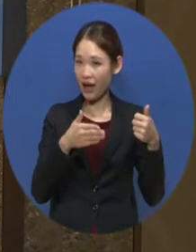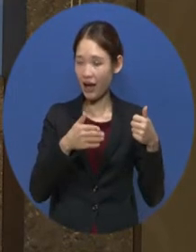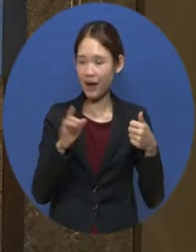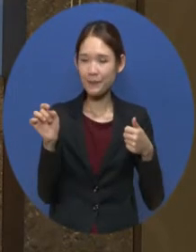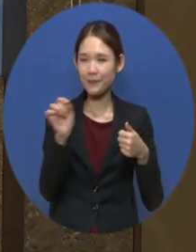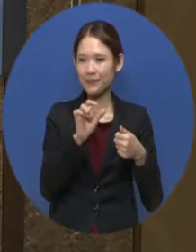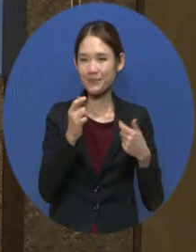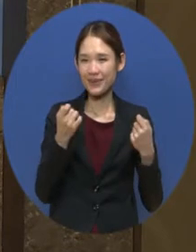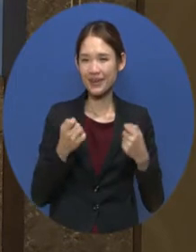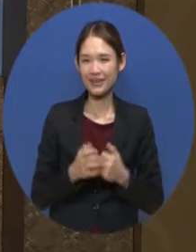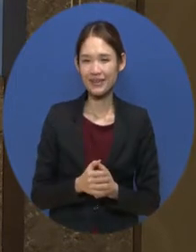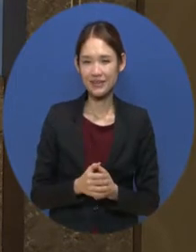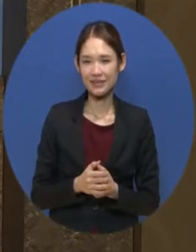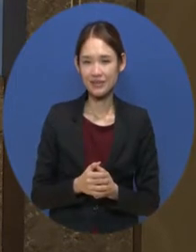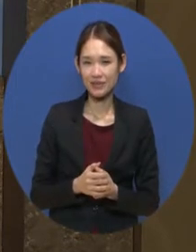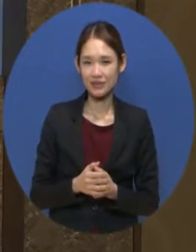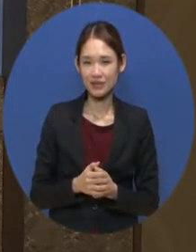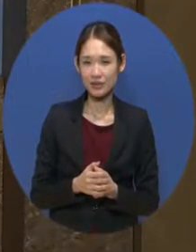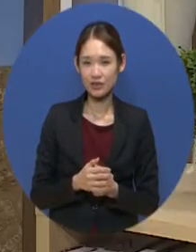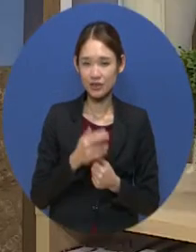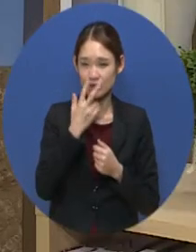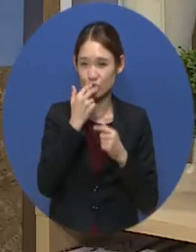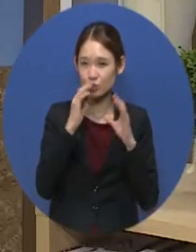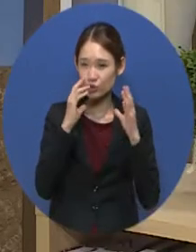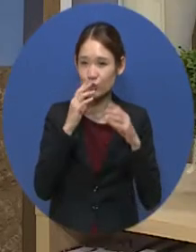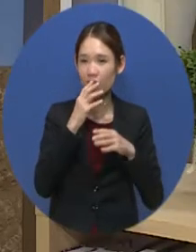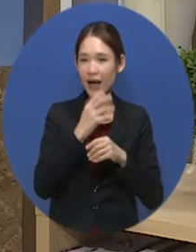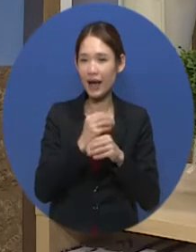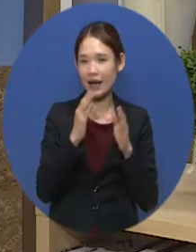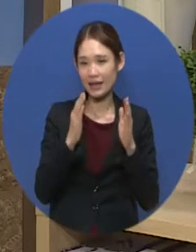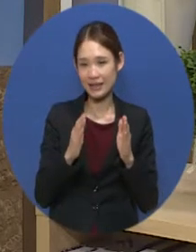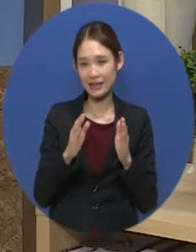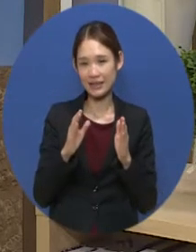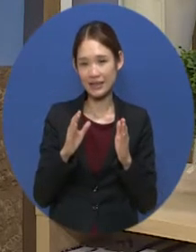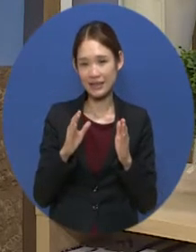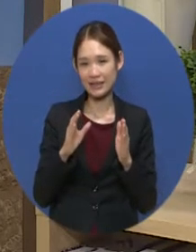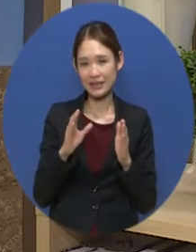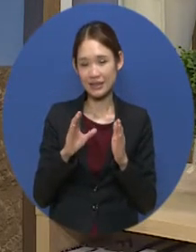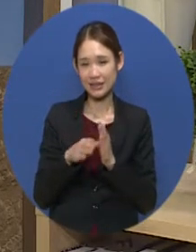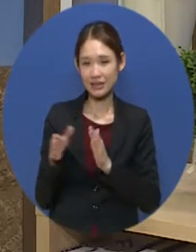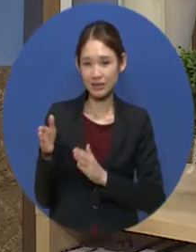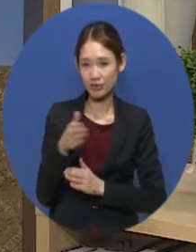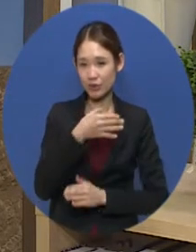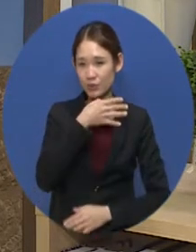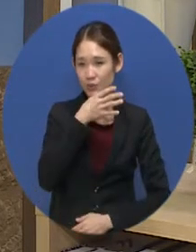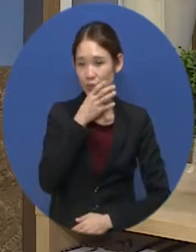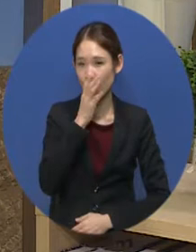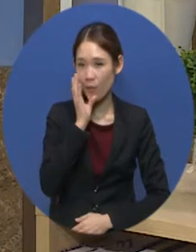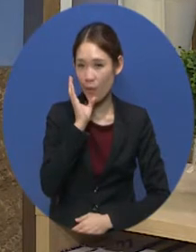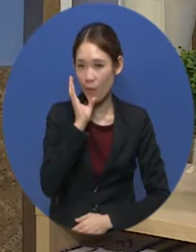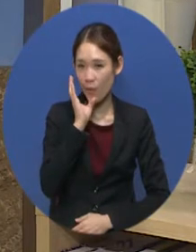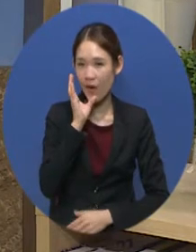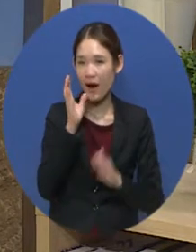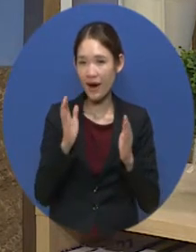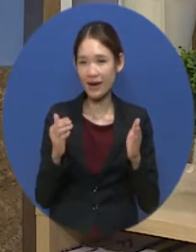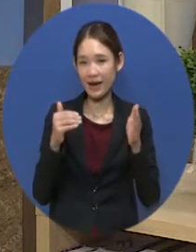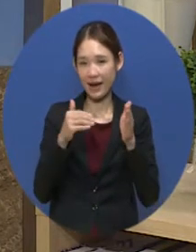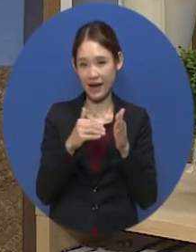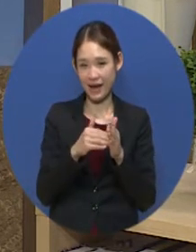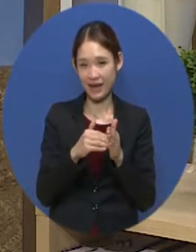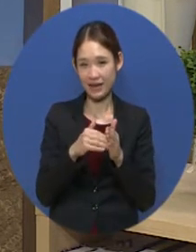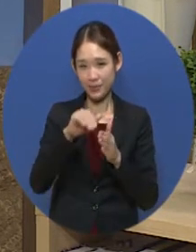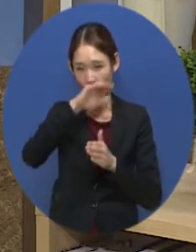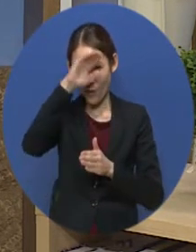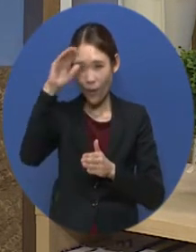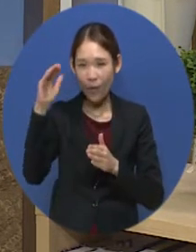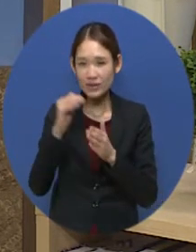좀 빠르실 것 같아요. 예. 그러니까 이제 그 유아기 때부터 네. 노년기까지 그렇죠.